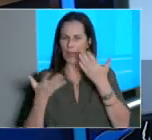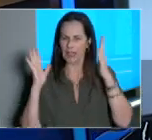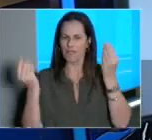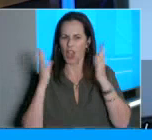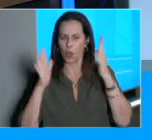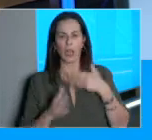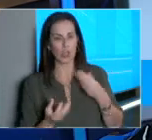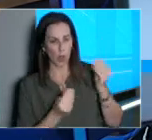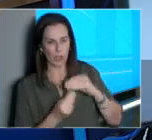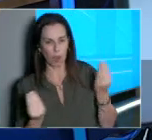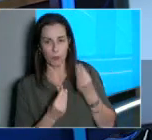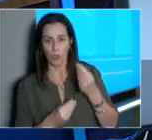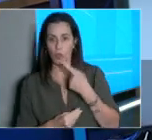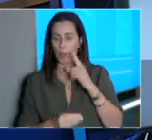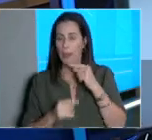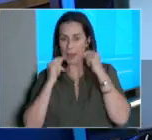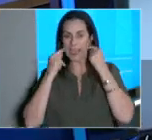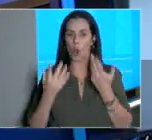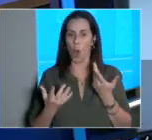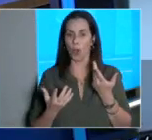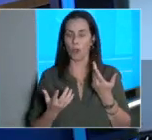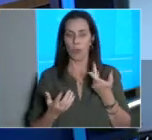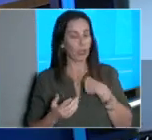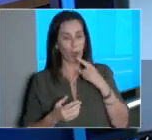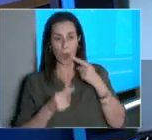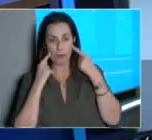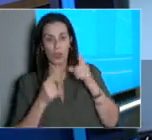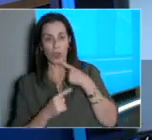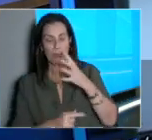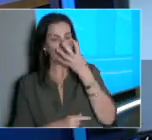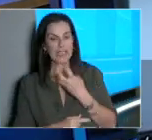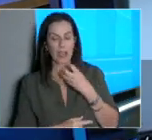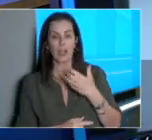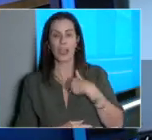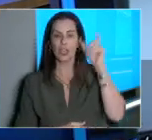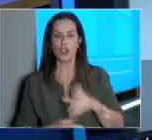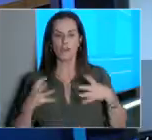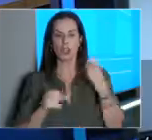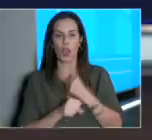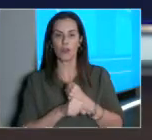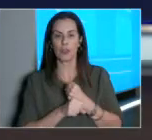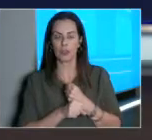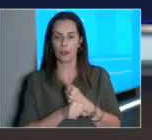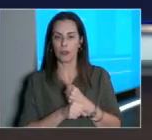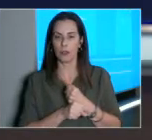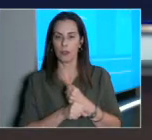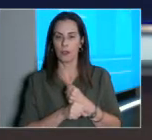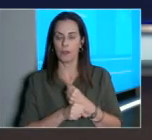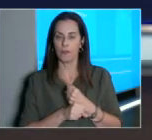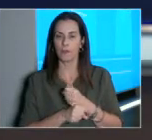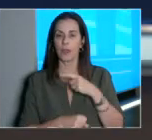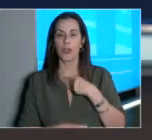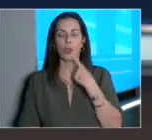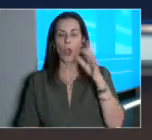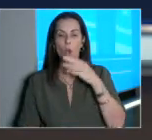אני אומר עוד משפט. עכשיו, אני אוסיף עוד דבר. לא, אתה אומר את זה בחיוך. לא, לא, אני לא אומר את זה בחיוך, אני אומר את זה בצערה, ואני איש מפלגת העבודה בישות שלי, בעבודהות שלי.